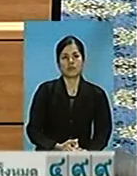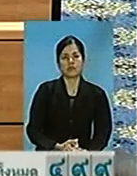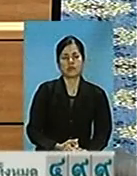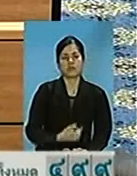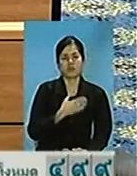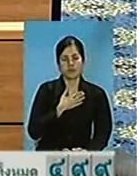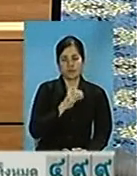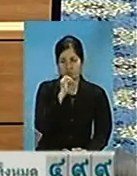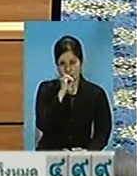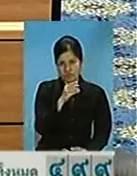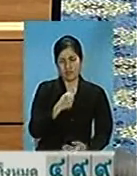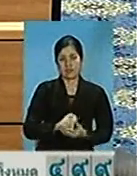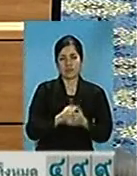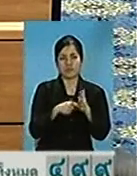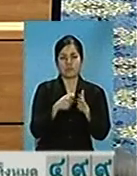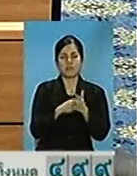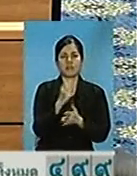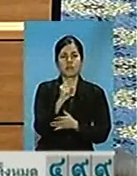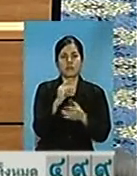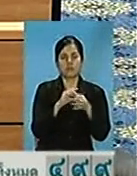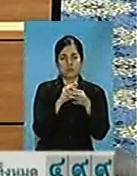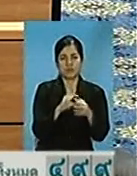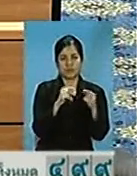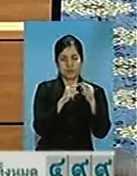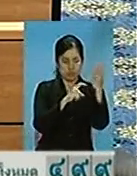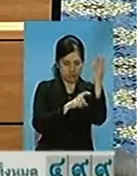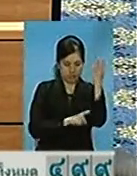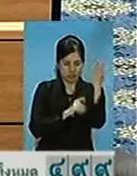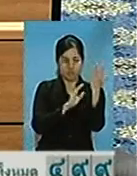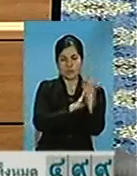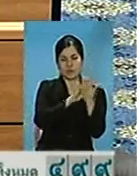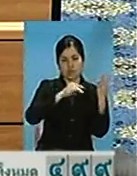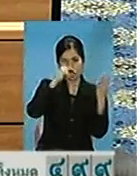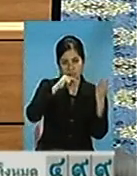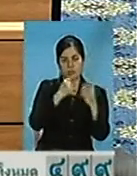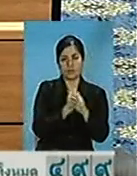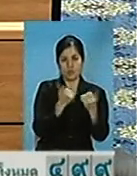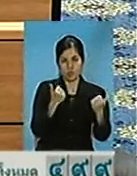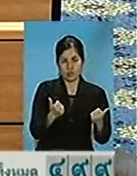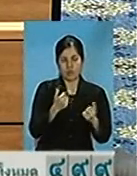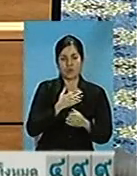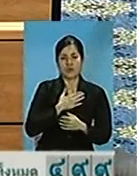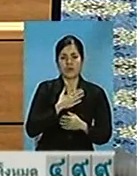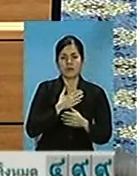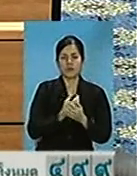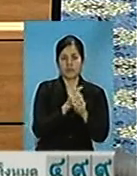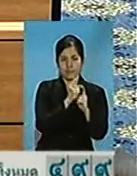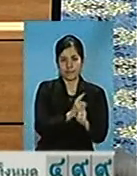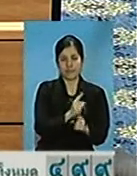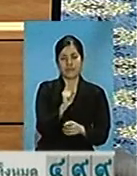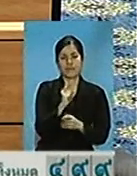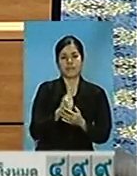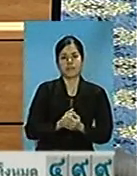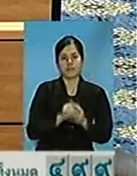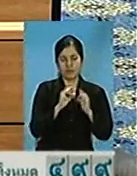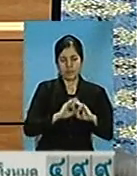ป็นต้องพูดเพราะหัวใจของการยางแห่งประเทศไทยเนี่ยวันนี้เราจะยึดหัวใ